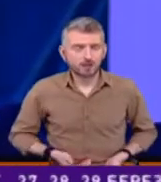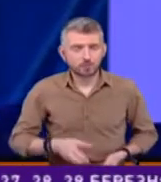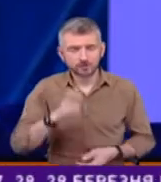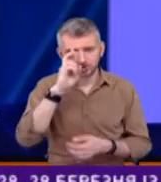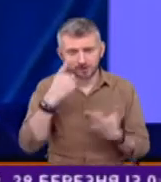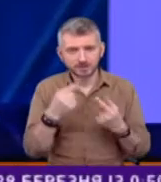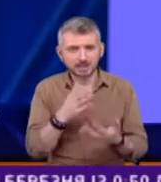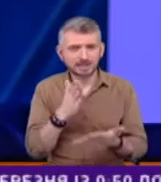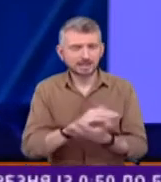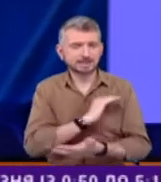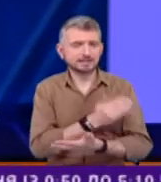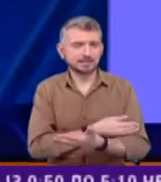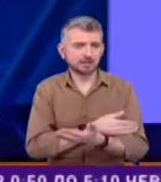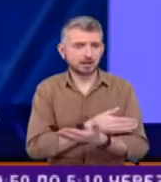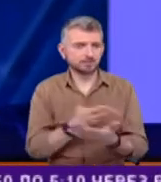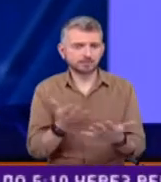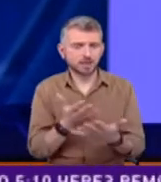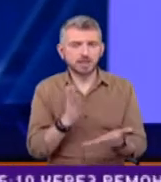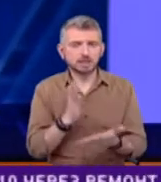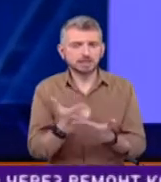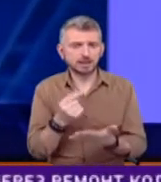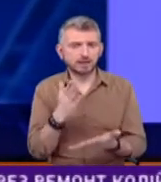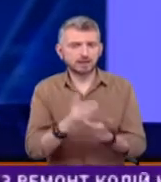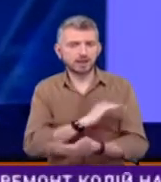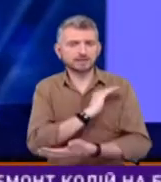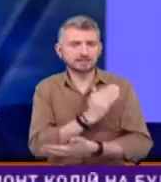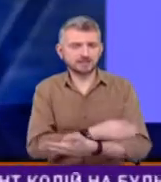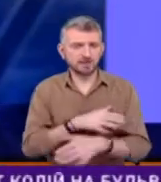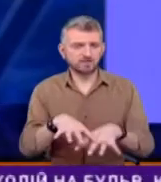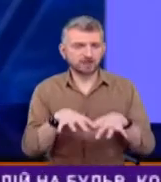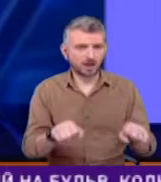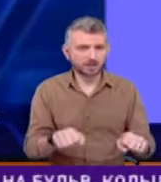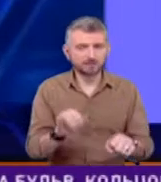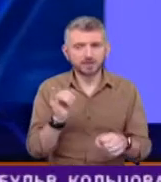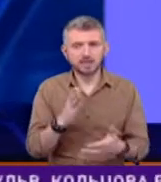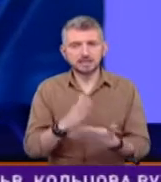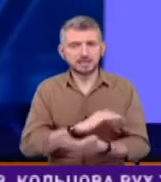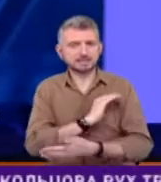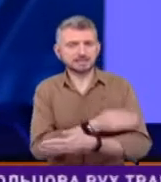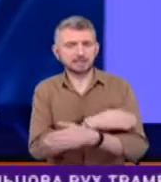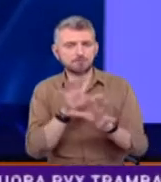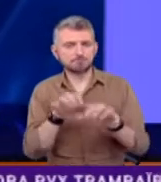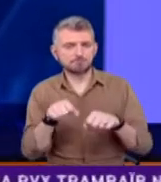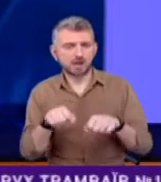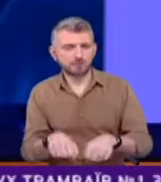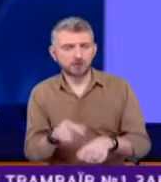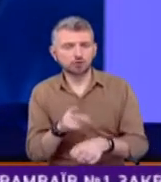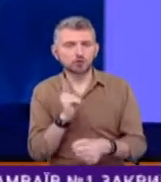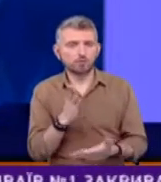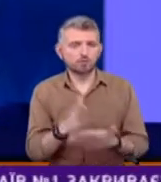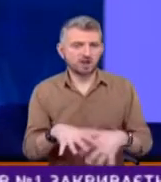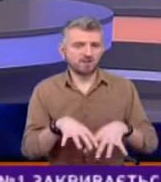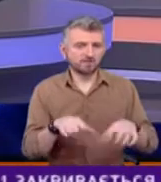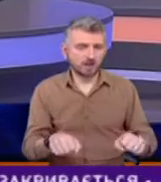державі, де є сила права, тобто, де є сила влади і є сила права. Так? Тобто, той, хто має владу,